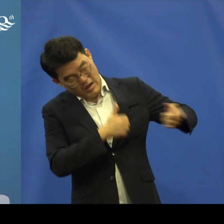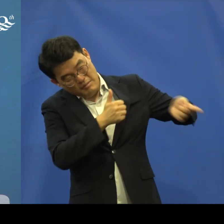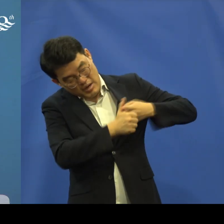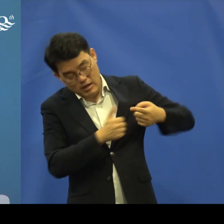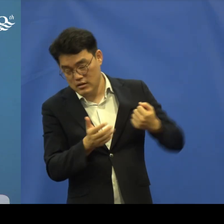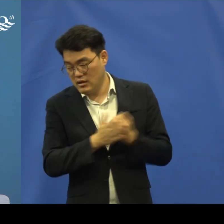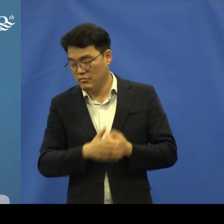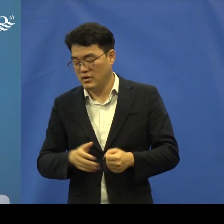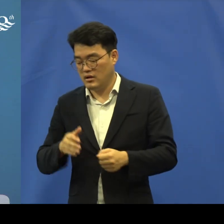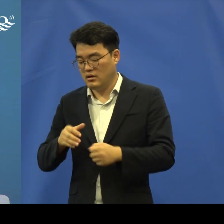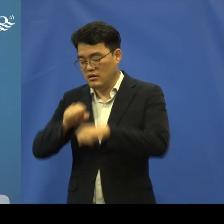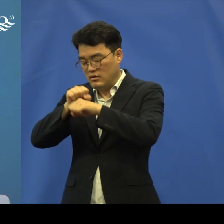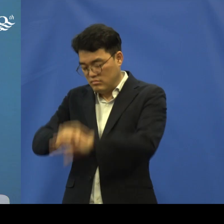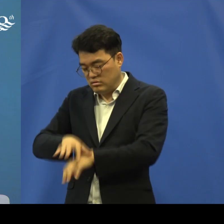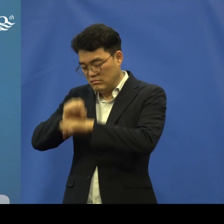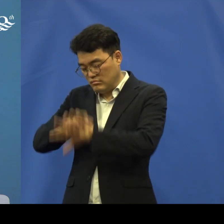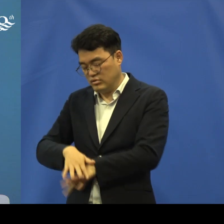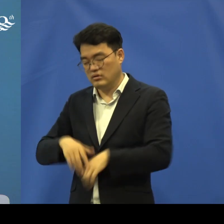끝을 못 맺는 거예요.